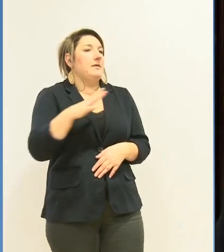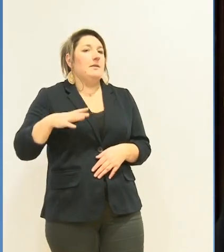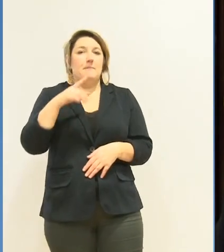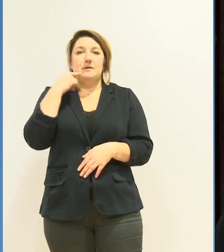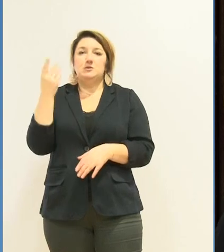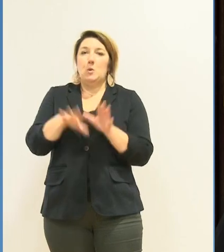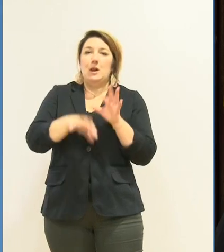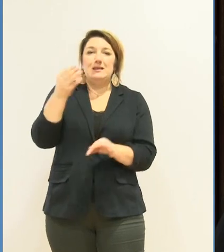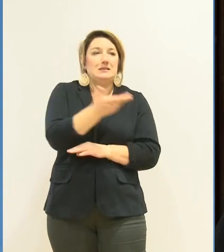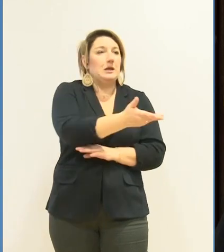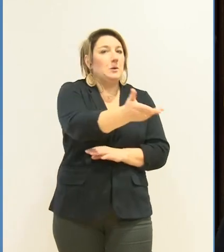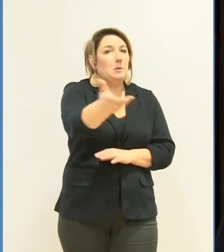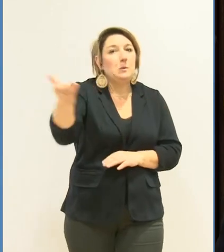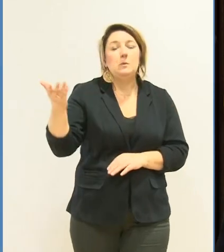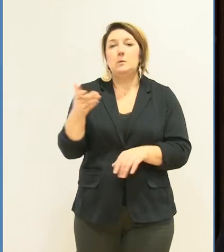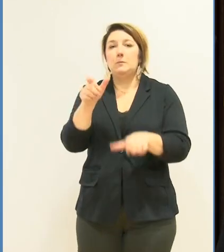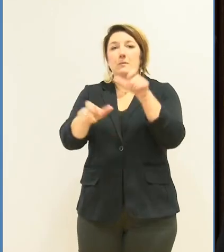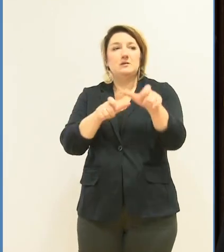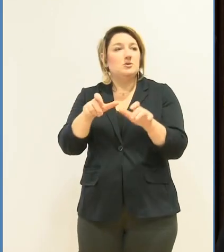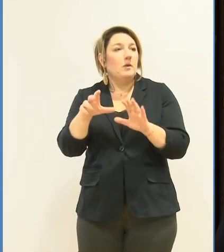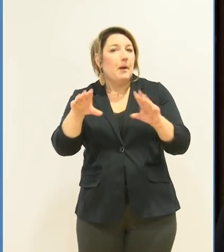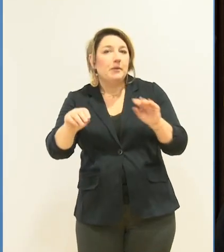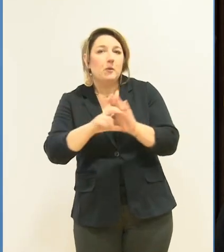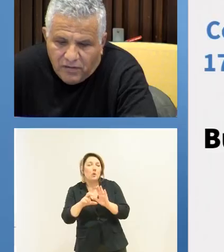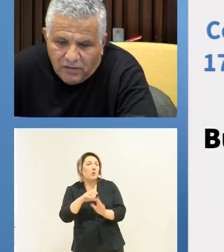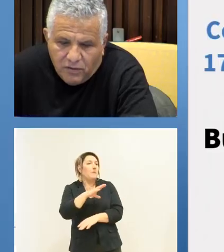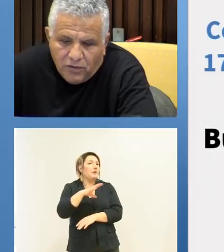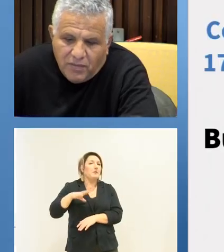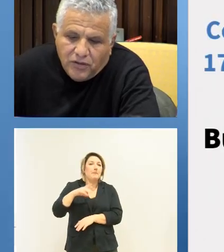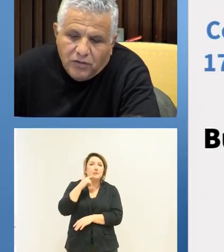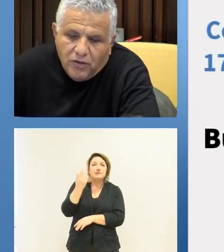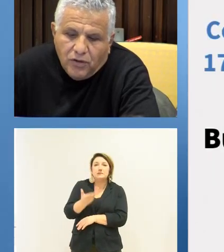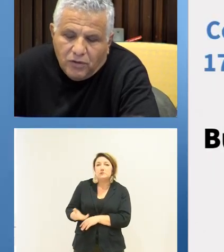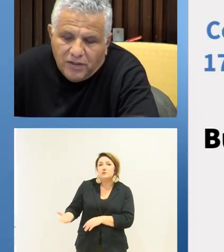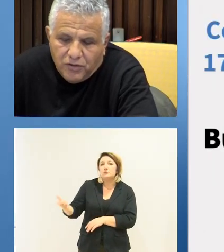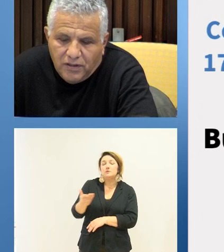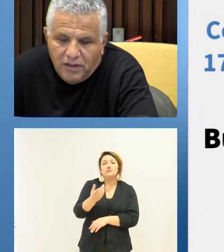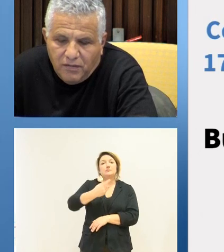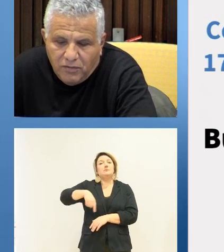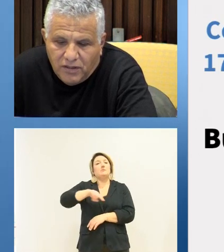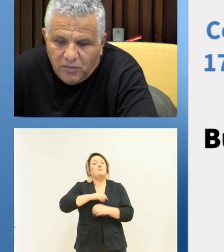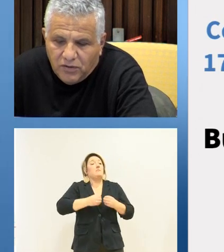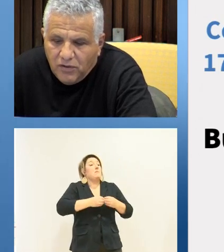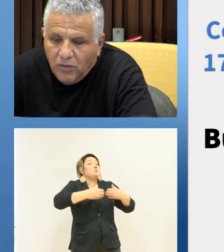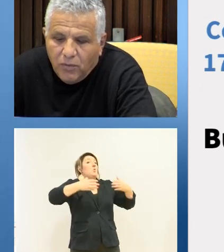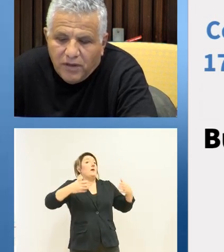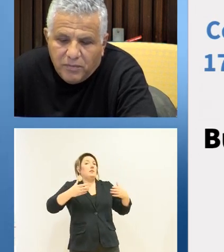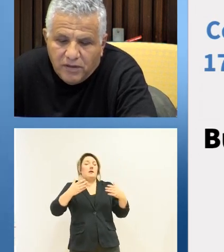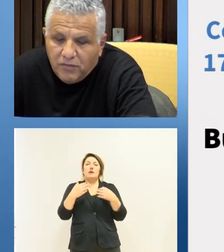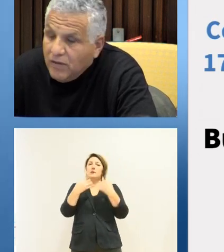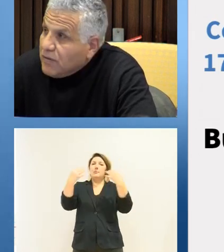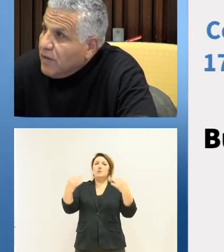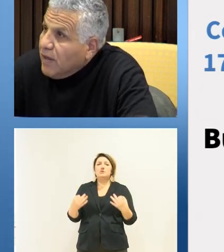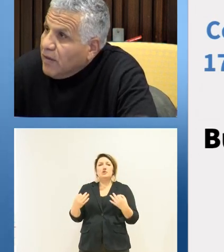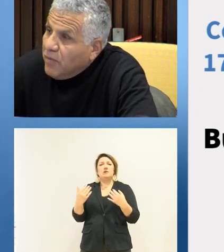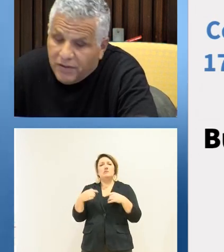grenobloise et grenoblois le budget que je vais présenter au nom de maj de notre majorité va vous exposer nos perspectives